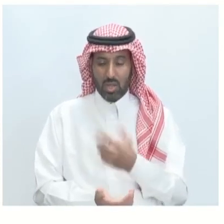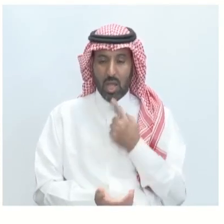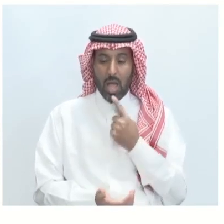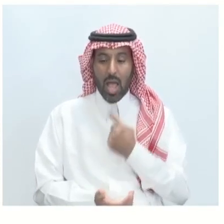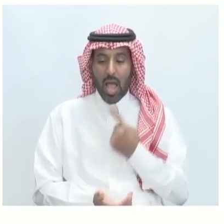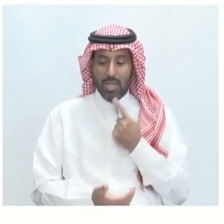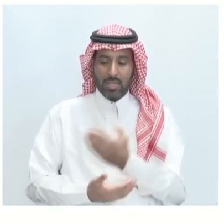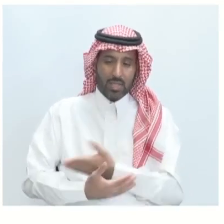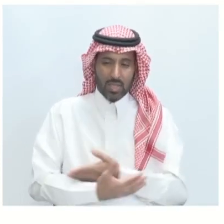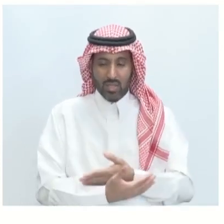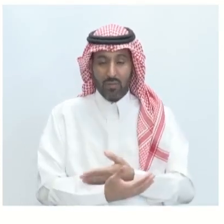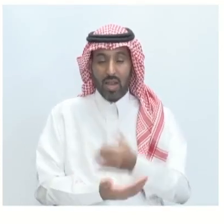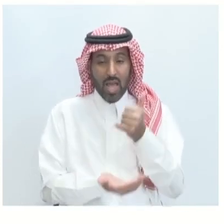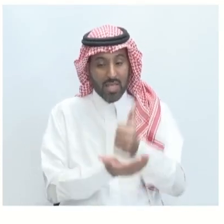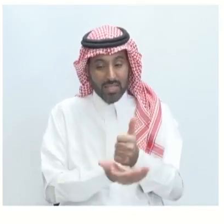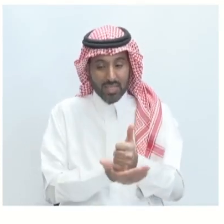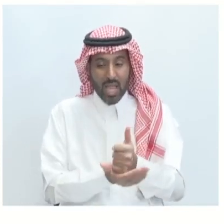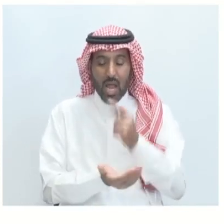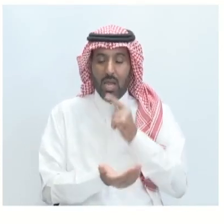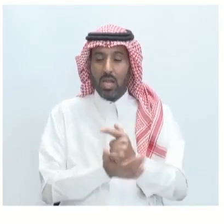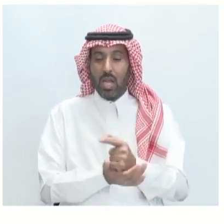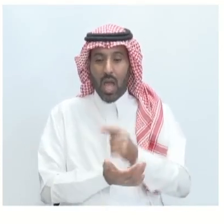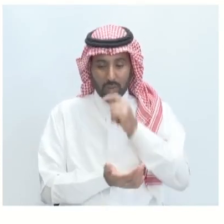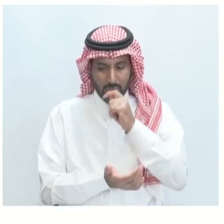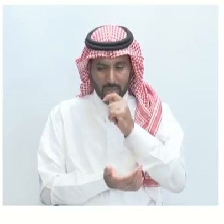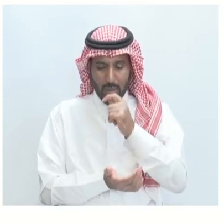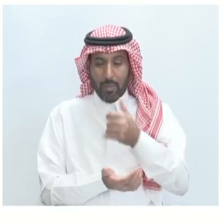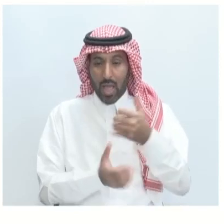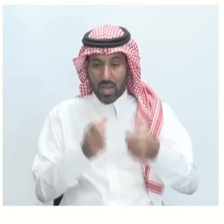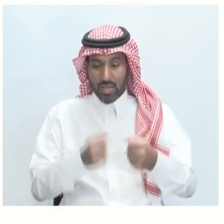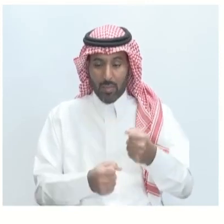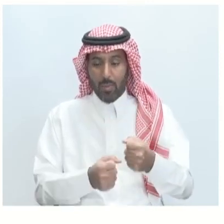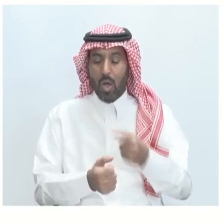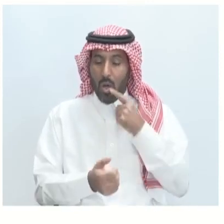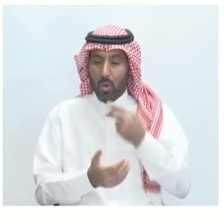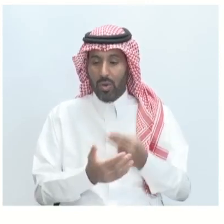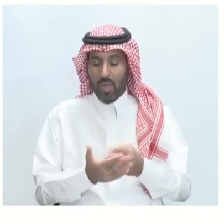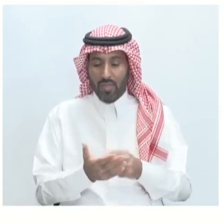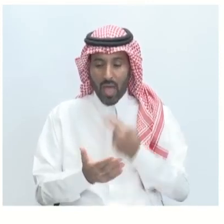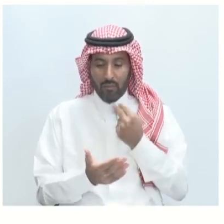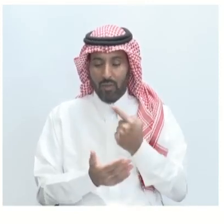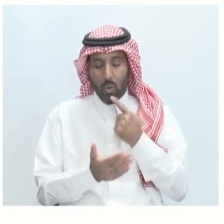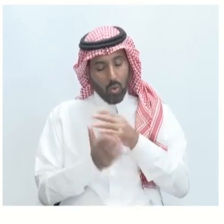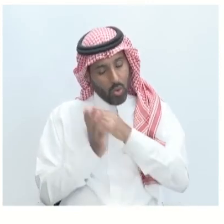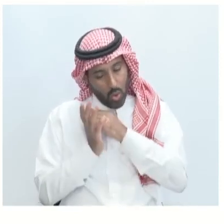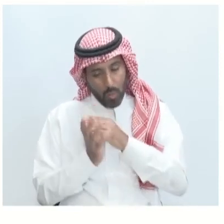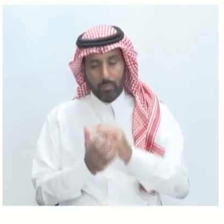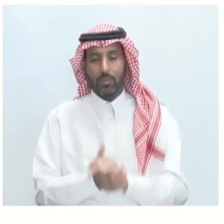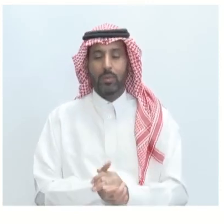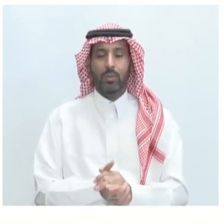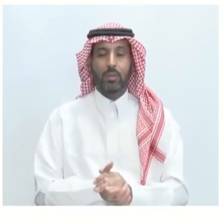الطفل الاساسيه للح او للرضاعه والنظافه والنوم فتجد